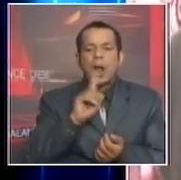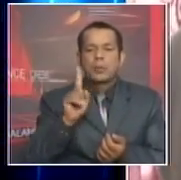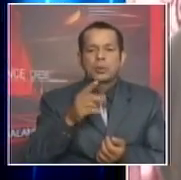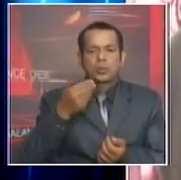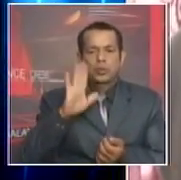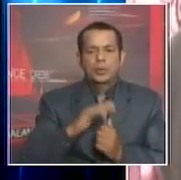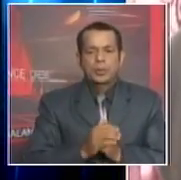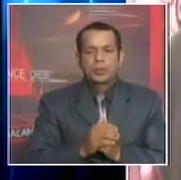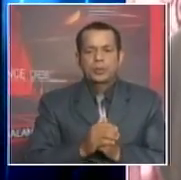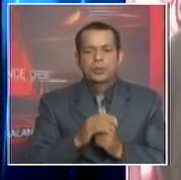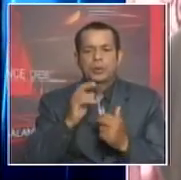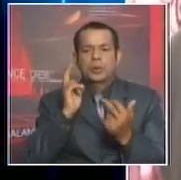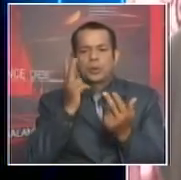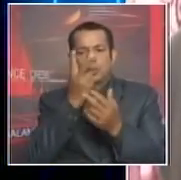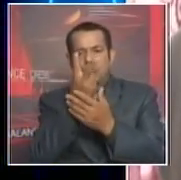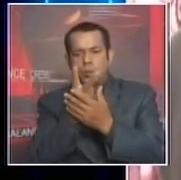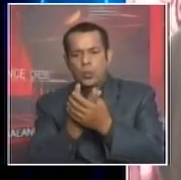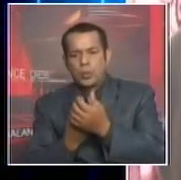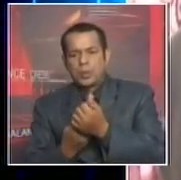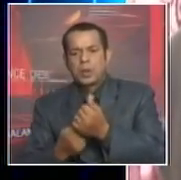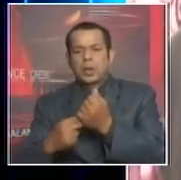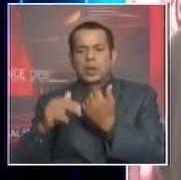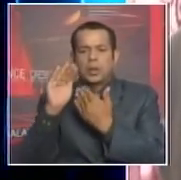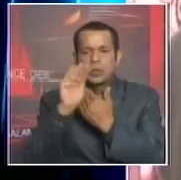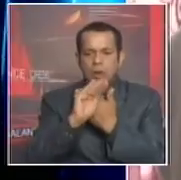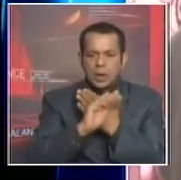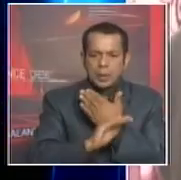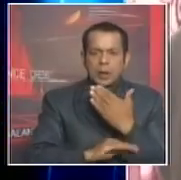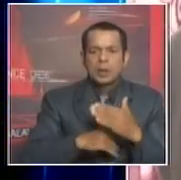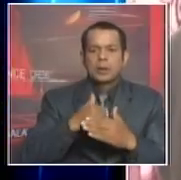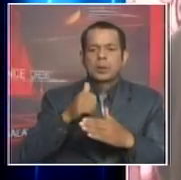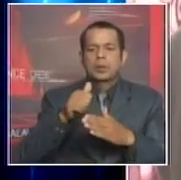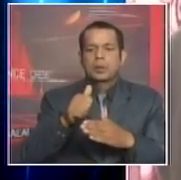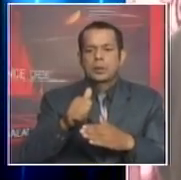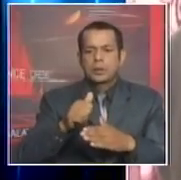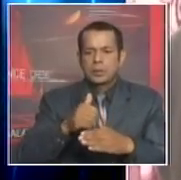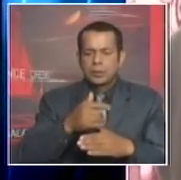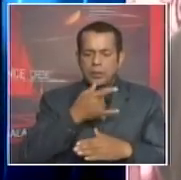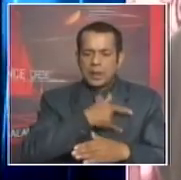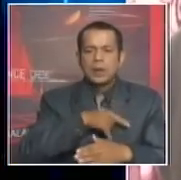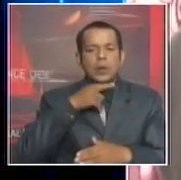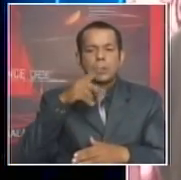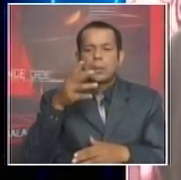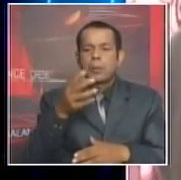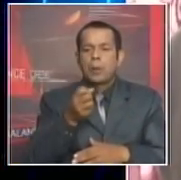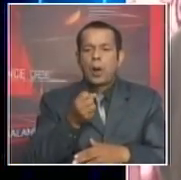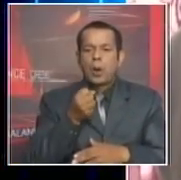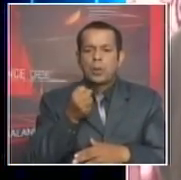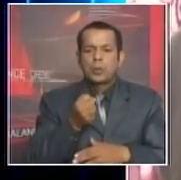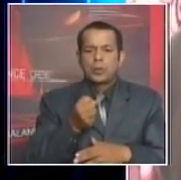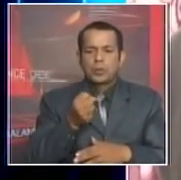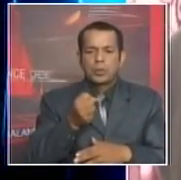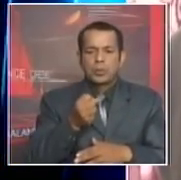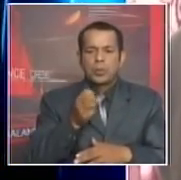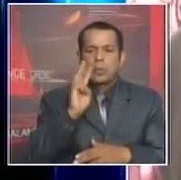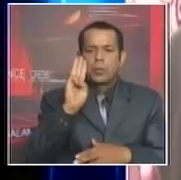होइन र यसरी दुवै तरिकाबाट जस नपाउने जस्तो चाहिँ भइदिनु भएन क्या जसले हाम्रो टेक्निसियनहरूको